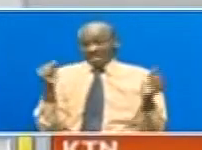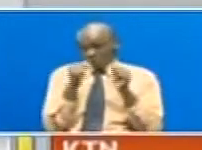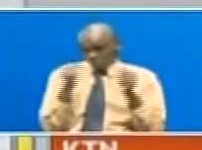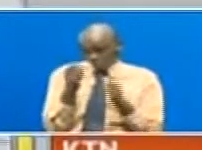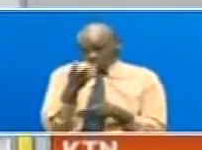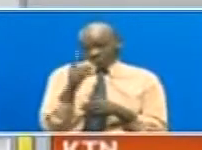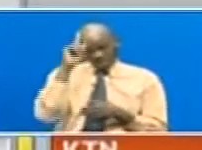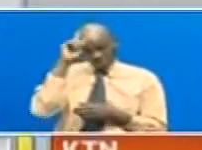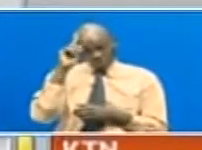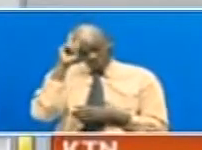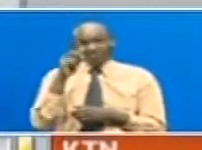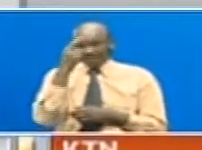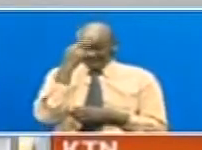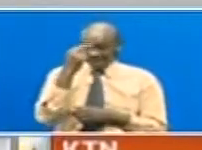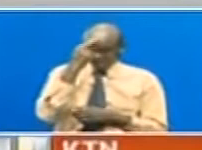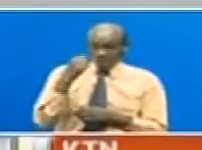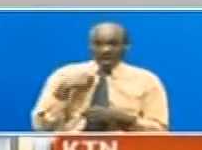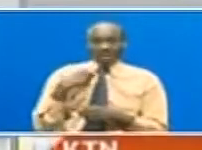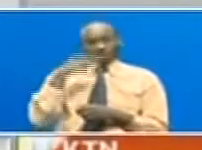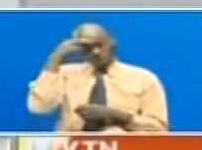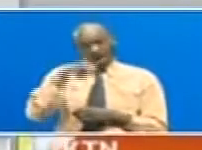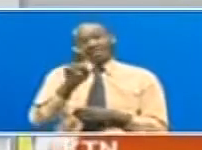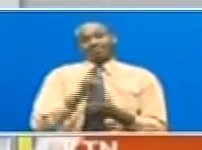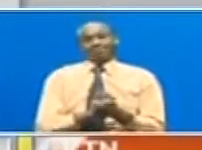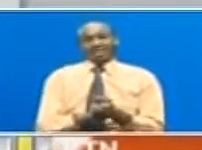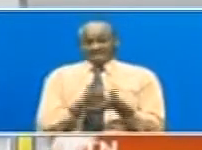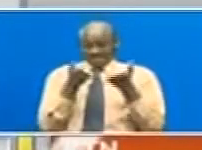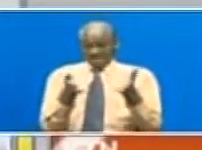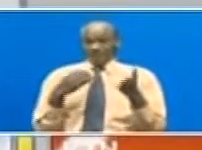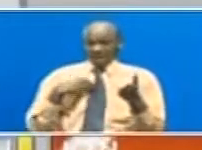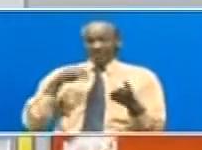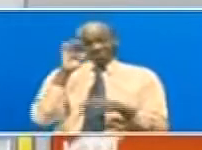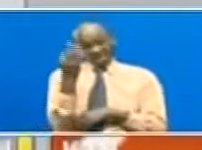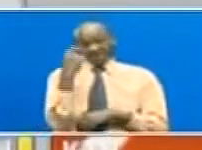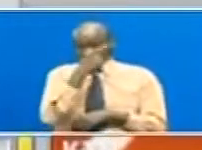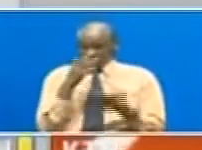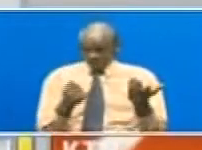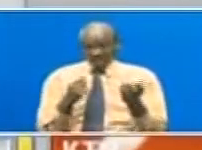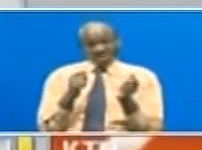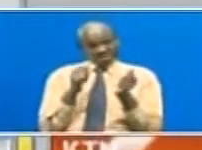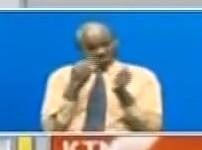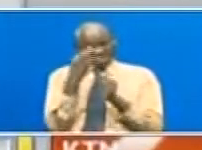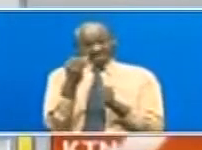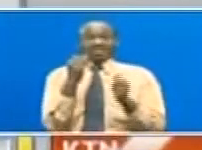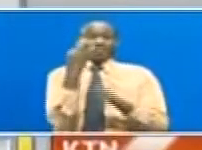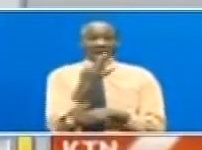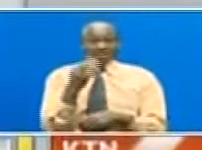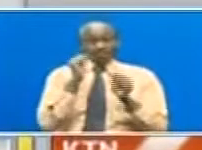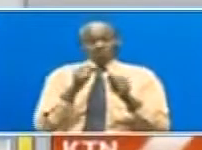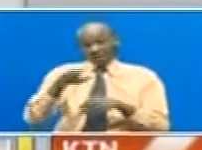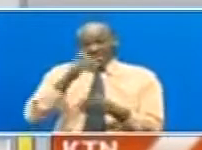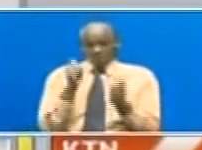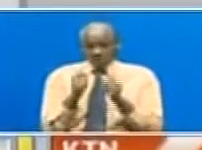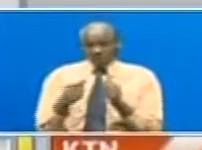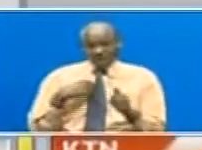Machakos, Narok na Rongai. Awamu ya tatu itatekelezwa tarehe 30 mwezi Machi, na maeneo yatakayolengwa